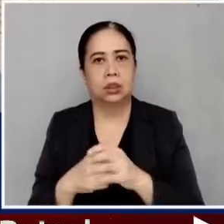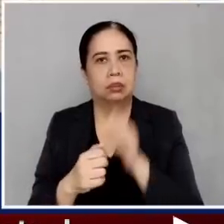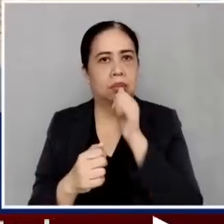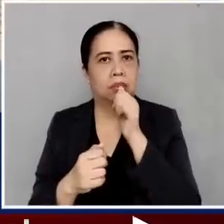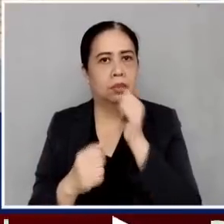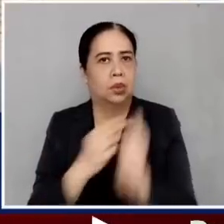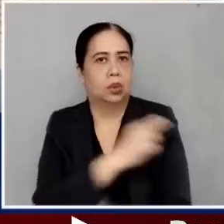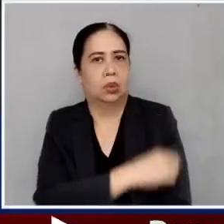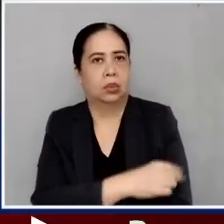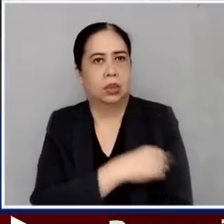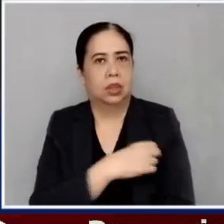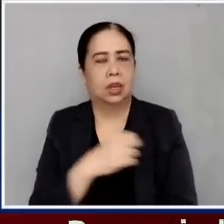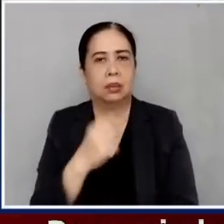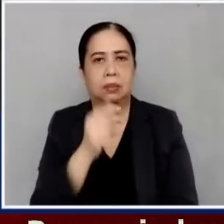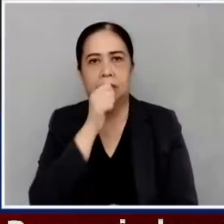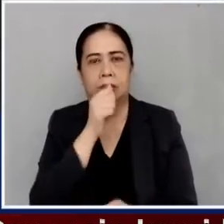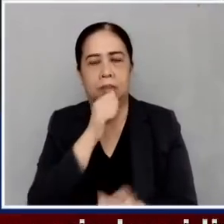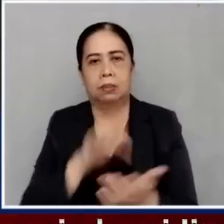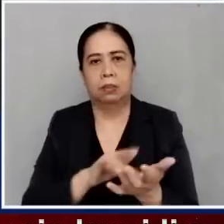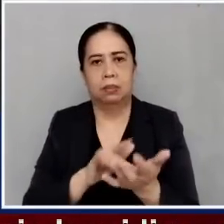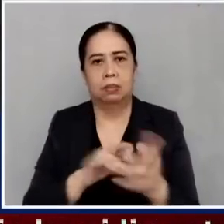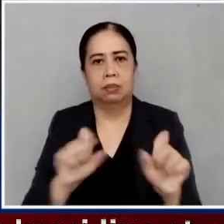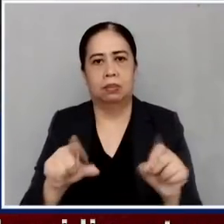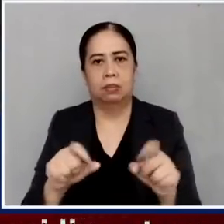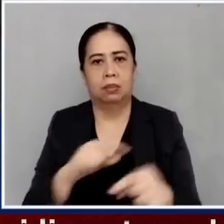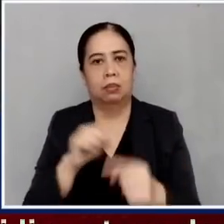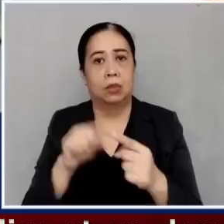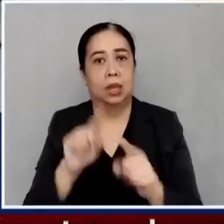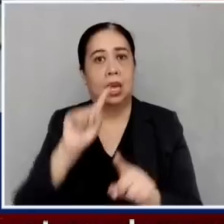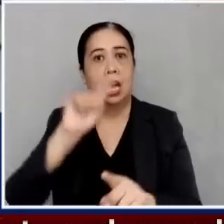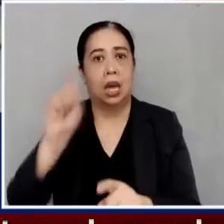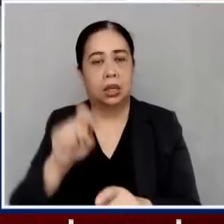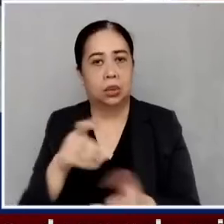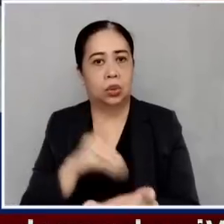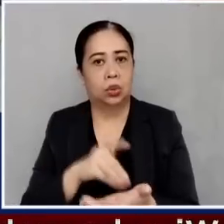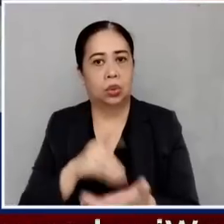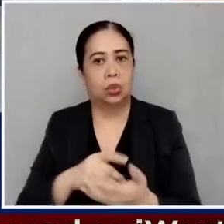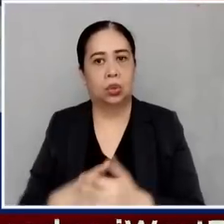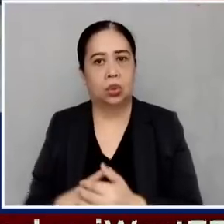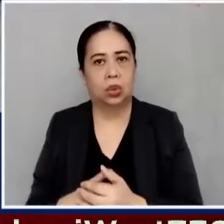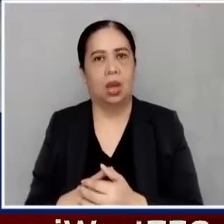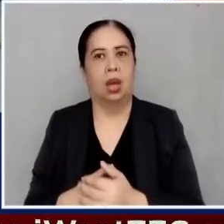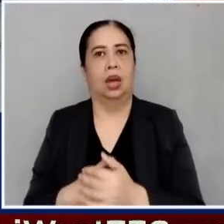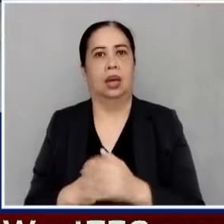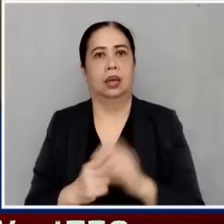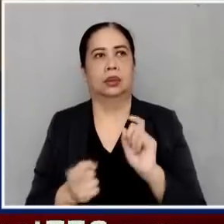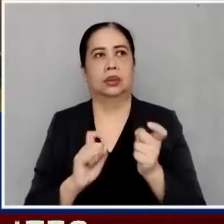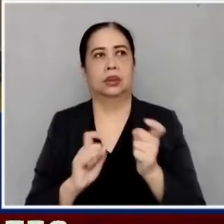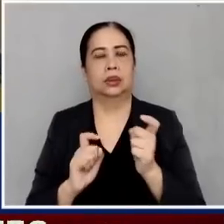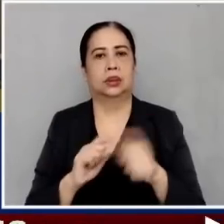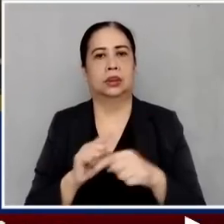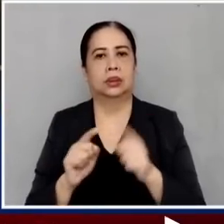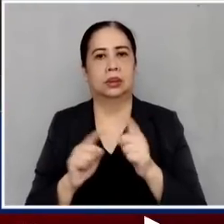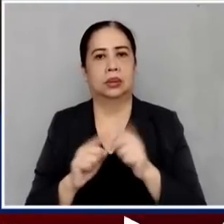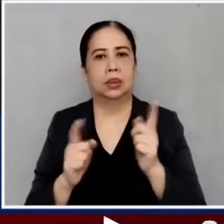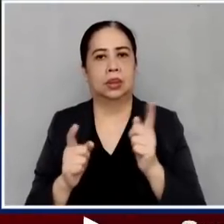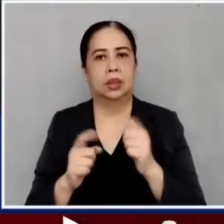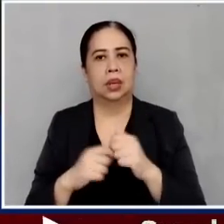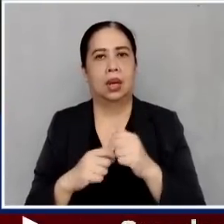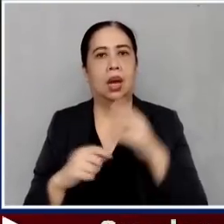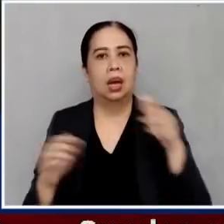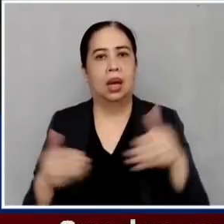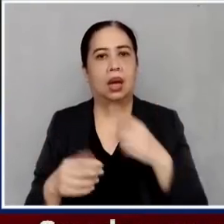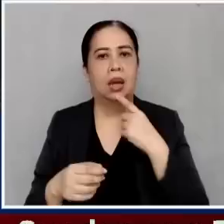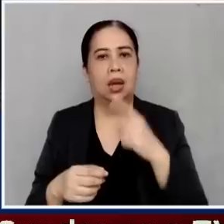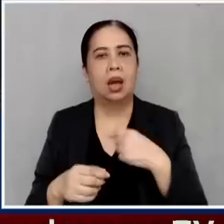at secret pharmacy nila. Pero nang tanungin muli ang nagpakilalang doktor, tila nag-iba ang ihip ng hangin at nagpakilala na siya